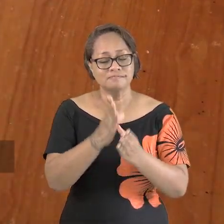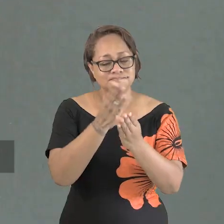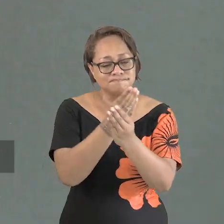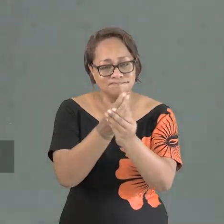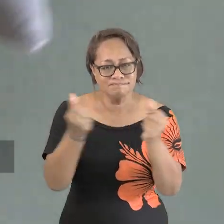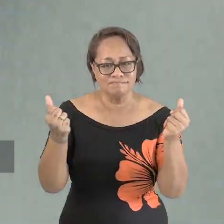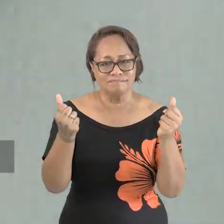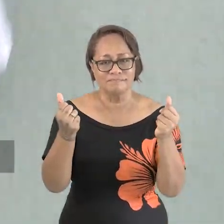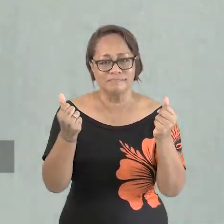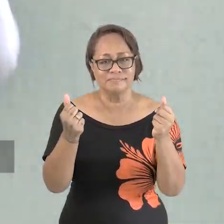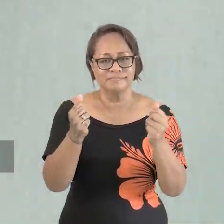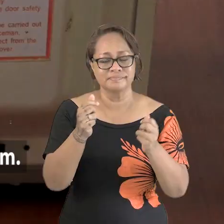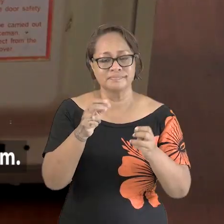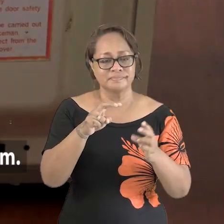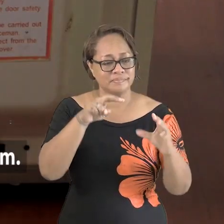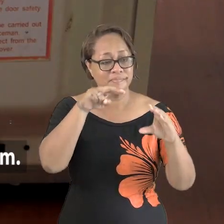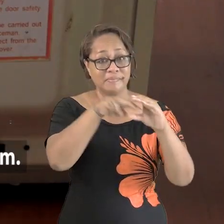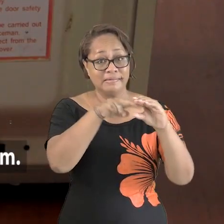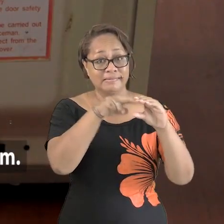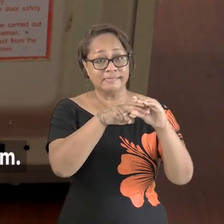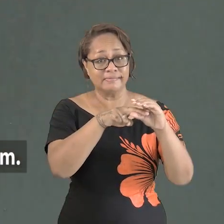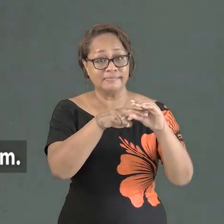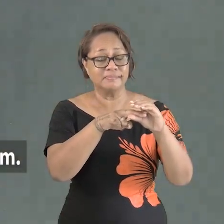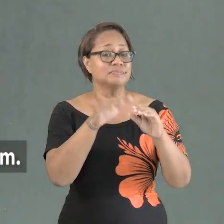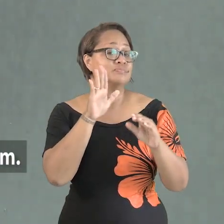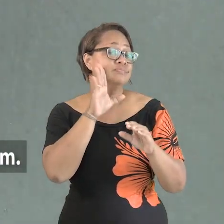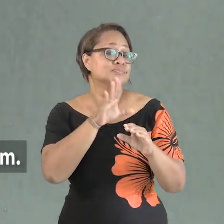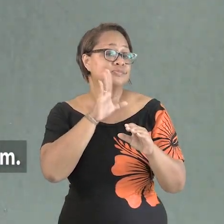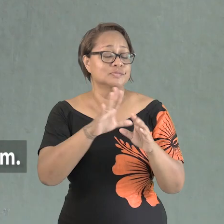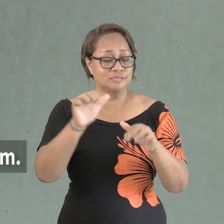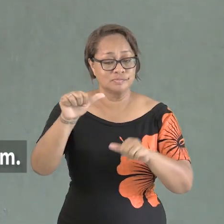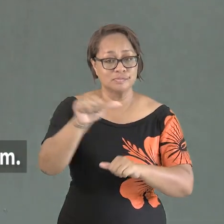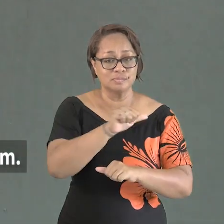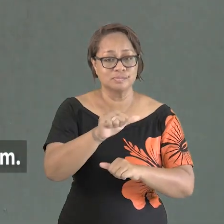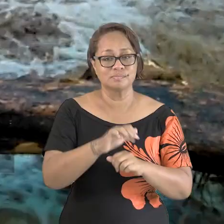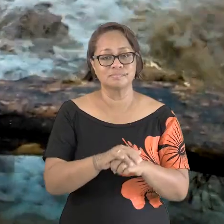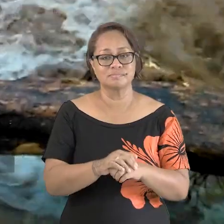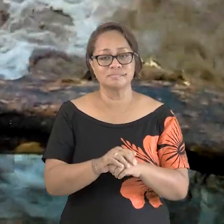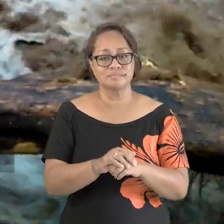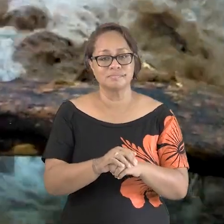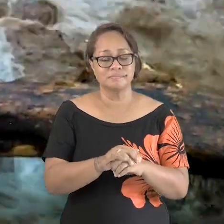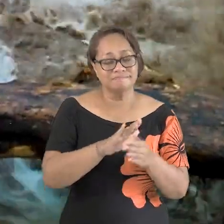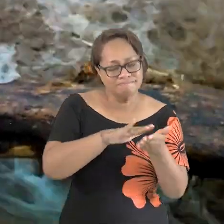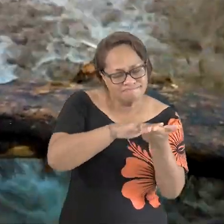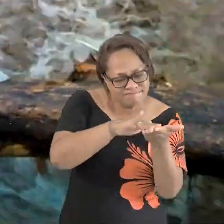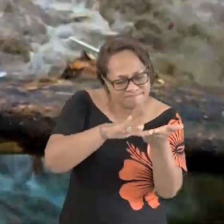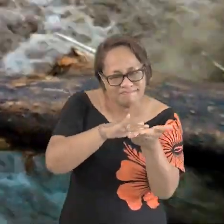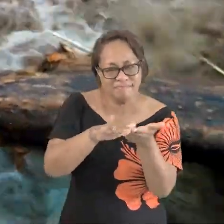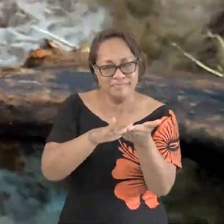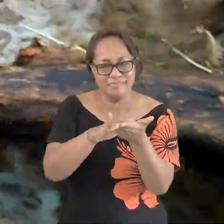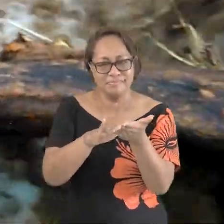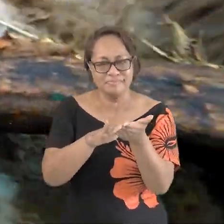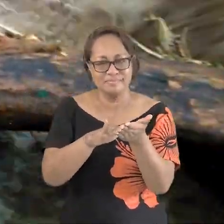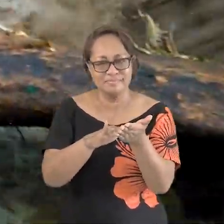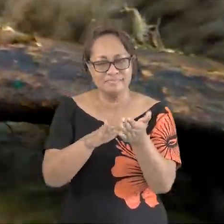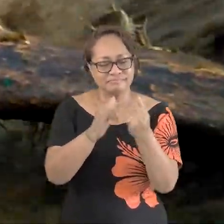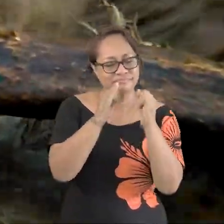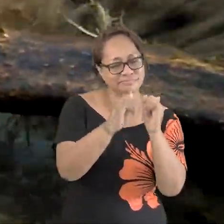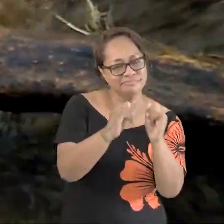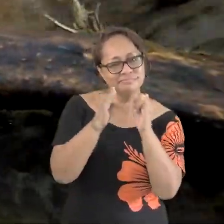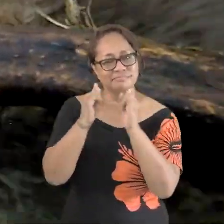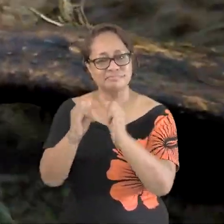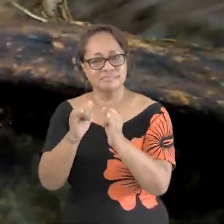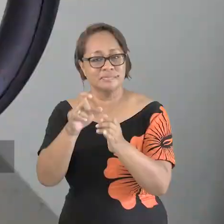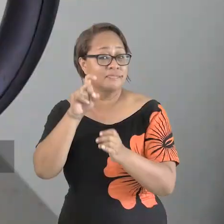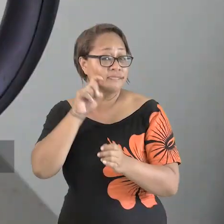i siyama So lo mango palaka mawaya le tise aile i fao nga ina O loo longa pal palaam faa le a ngaina i vai